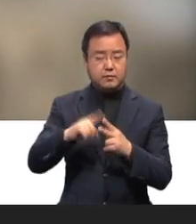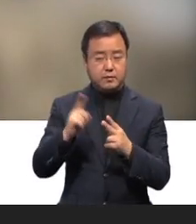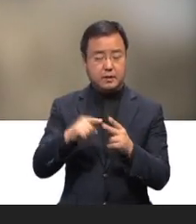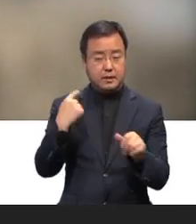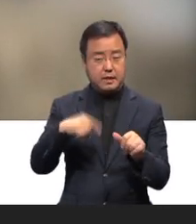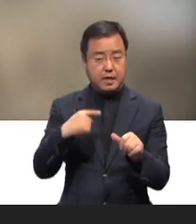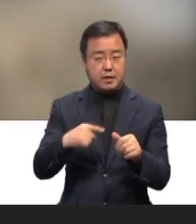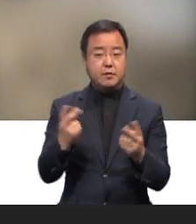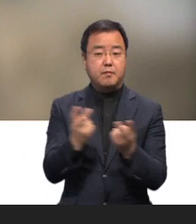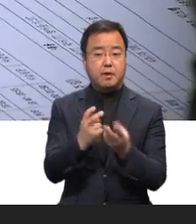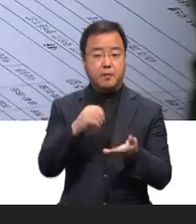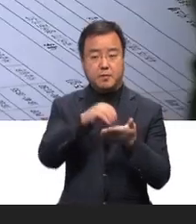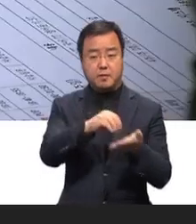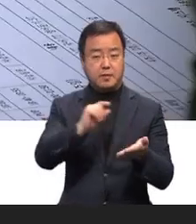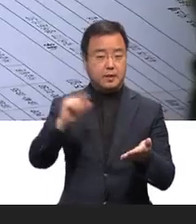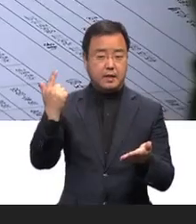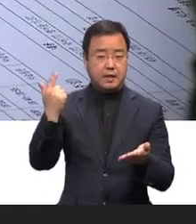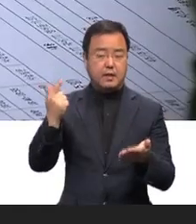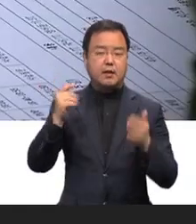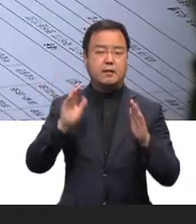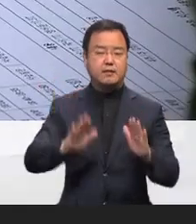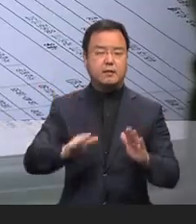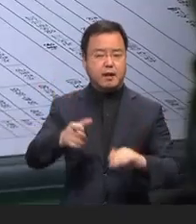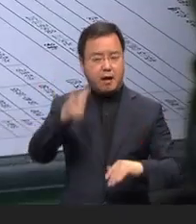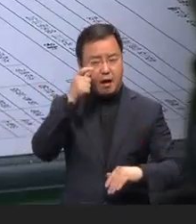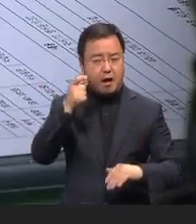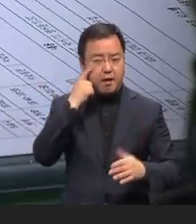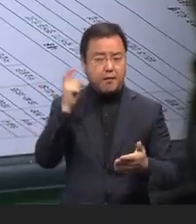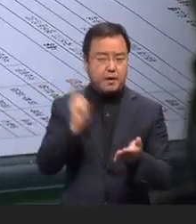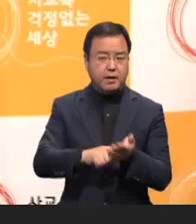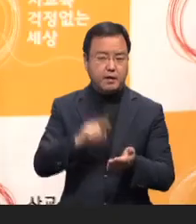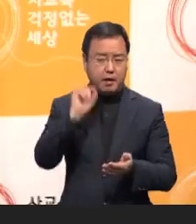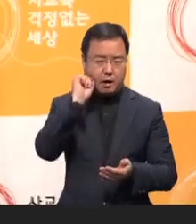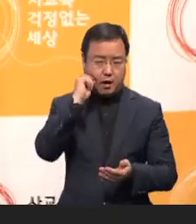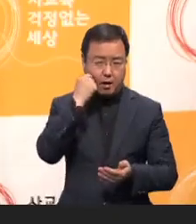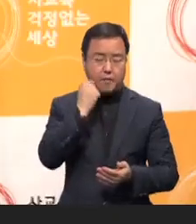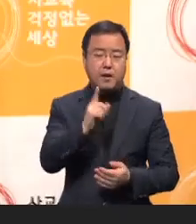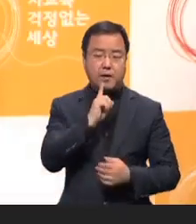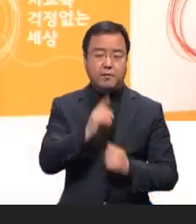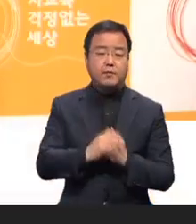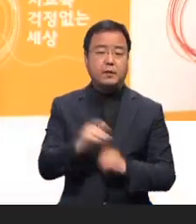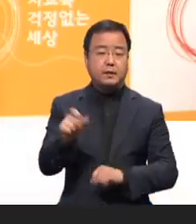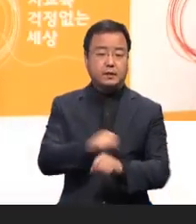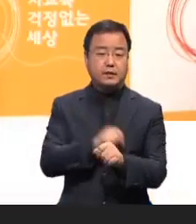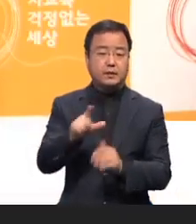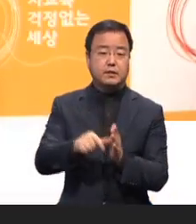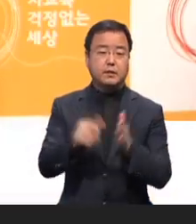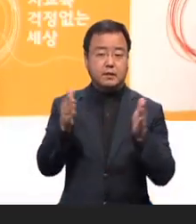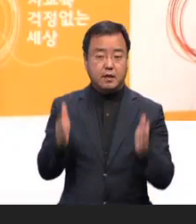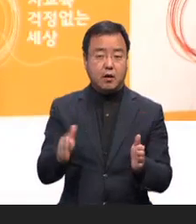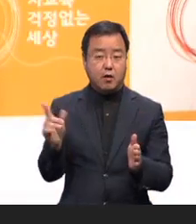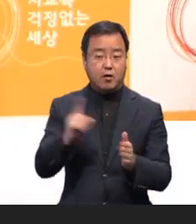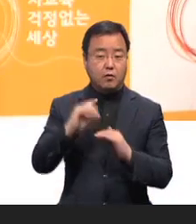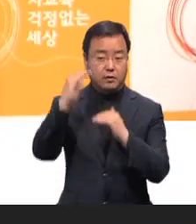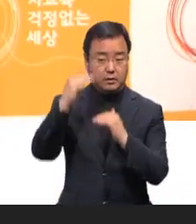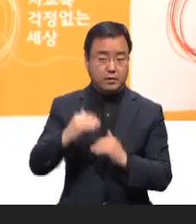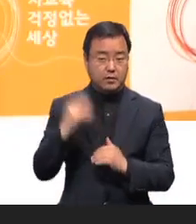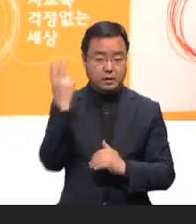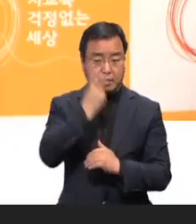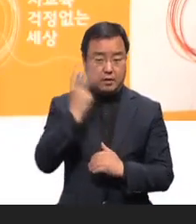않는 경우가 많아 제대로 적발하기 어렵다 는 지적입니다 특정 기간에 어떤 항목들을 단속하겠다고